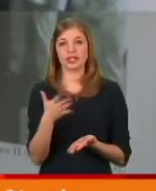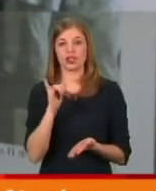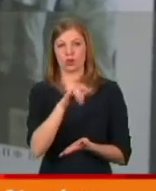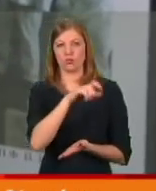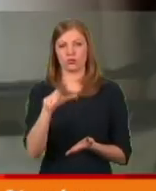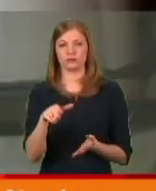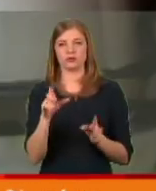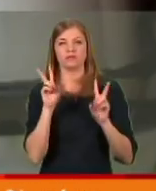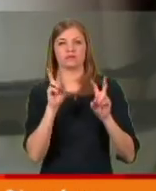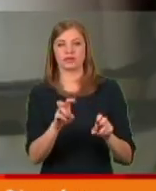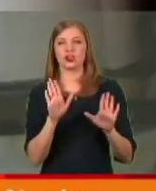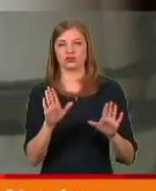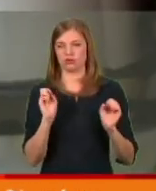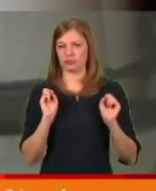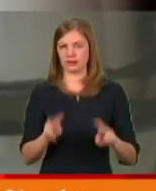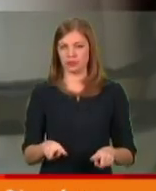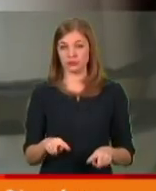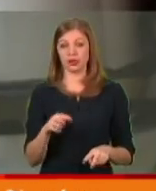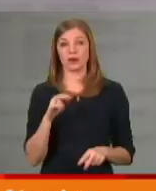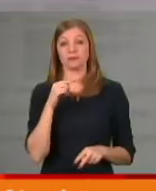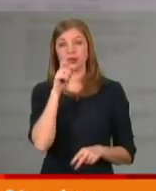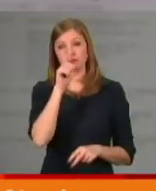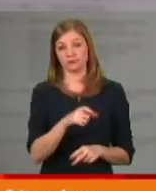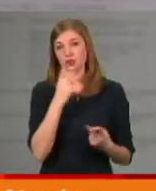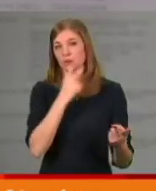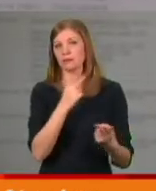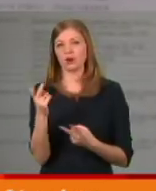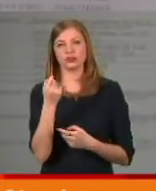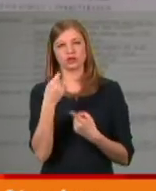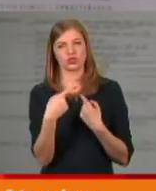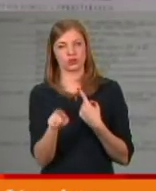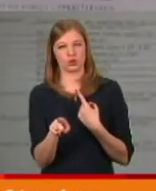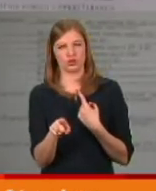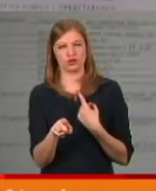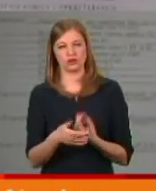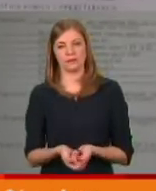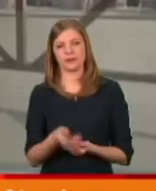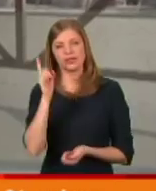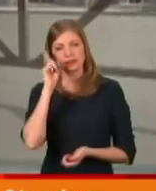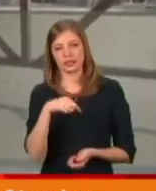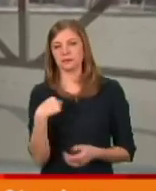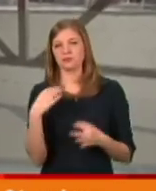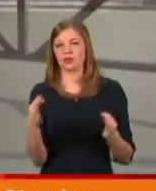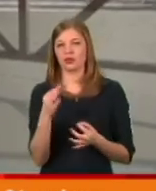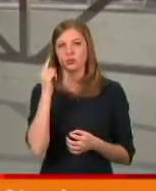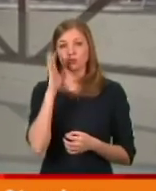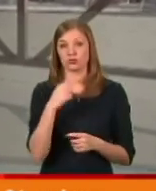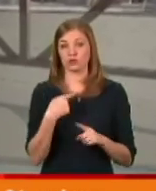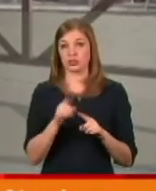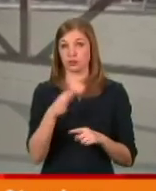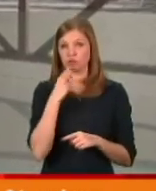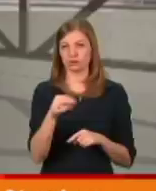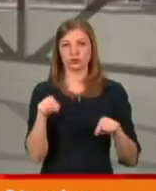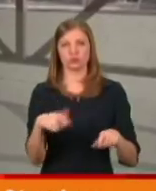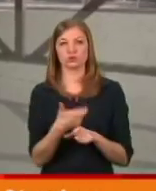людства асоціюється лише з небезпекою, станційники бачать дещо інше. Ви знаєте, я ніколи не думав, що я це скажу, але тут